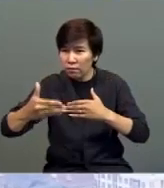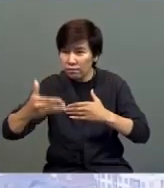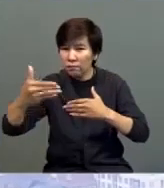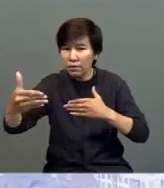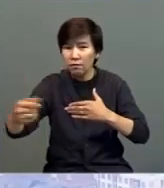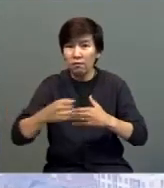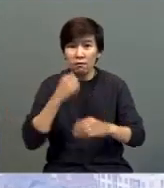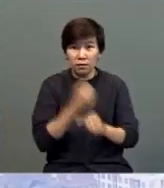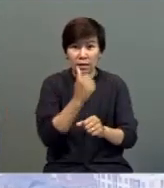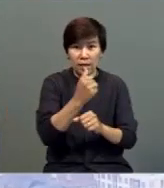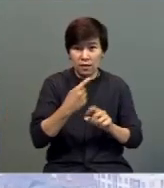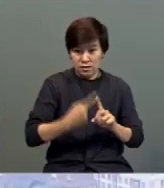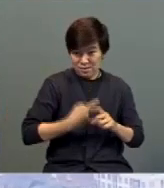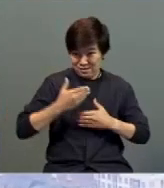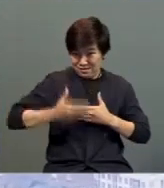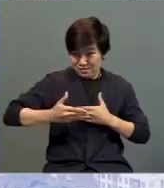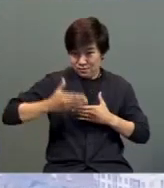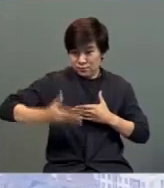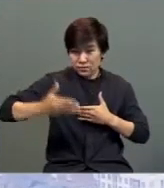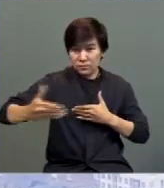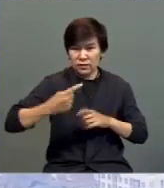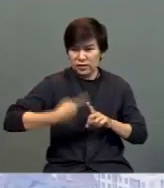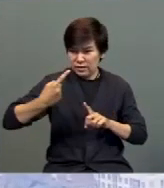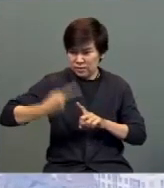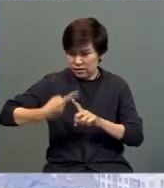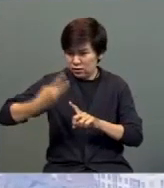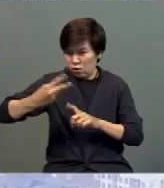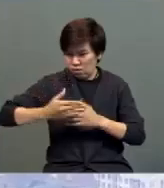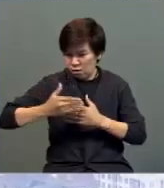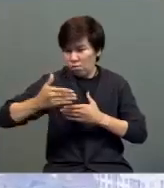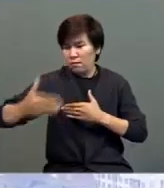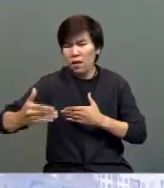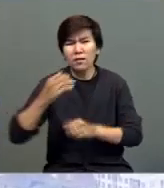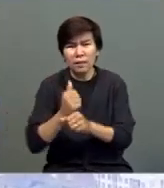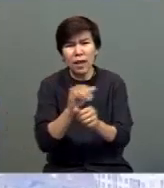ถึงจะทำให้เราไม่มีตัวเลขอีกเลยแล้วก็เราจะได้ผ่านพ้นจากตรงนี้ไปให้ได้ภายในเดือนสองเดือนนี้ยังเก่งก็คือ2เดือนถ้าต้องการ 4ระยะนี้ 2เดือนนี้เท่านั้นเราก็จะปลอดโรคปลอดภัยนะครับขอบคุณครับ